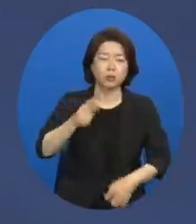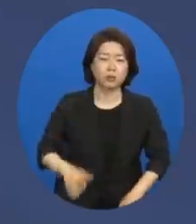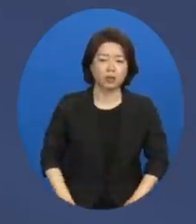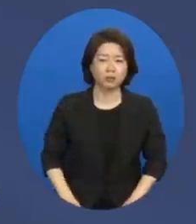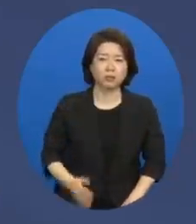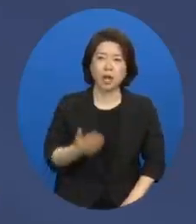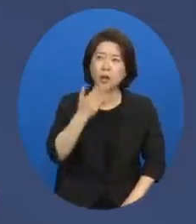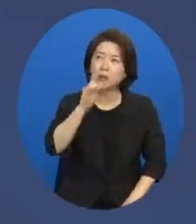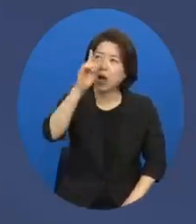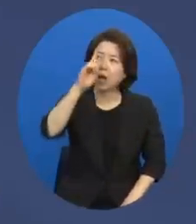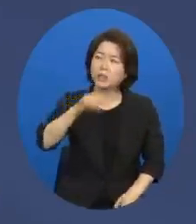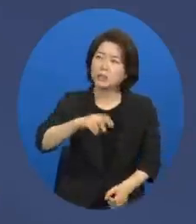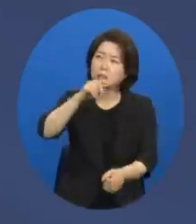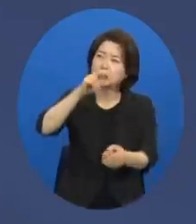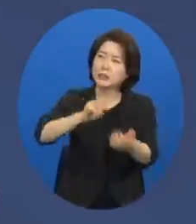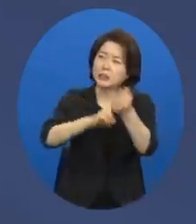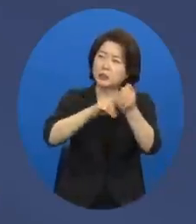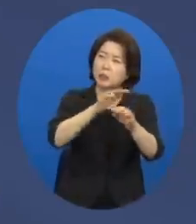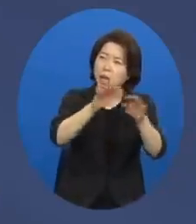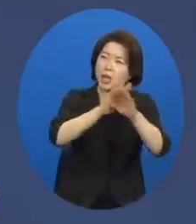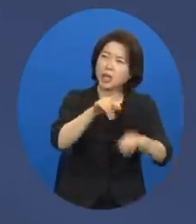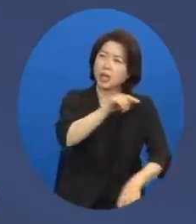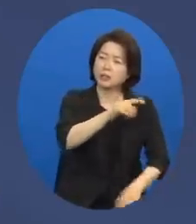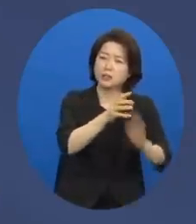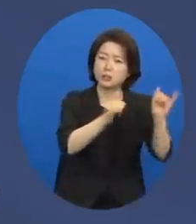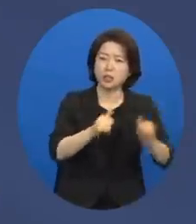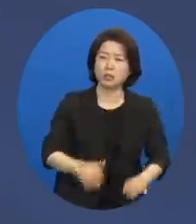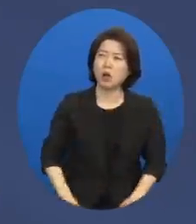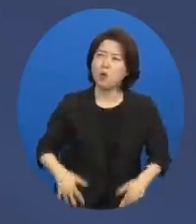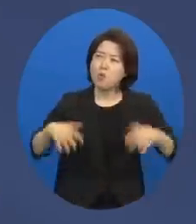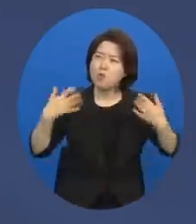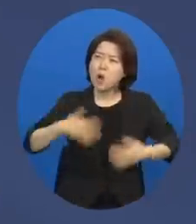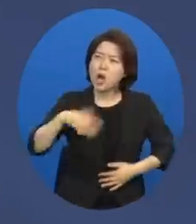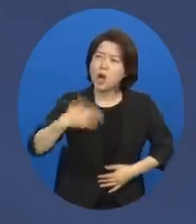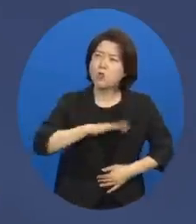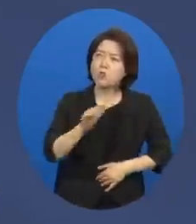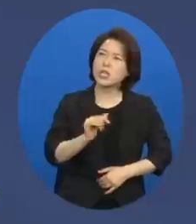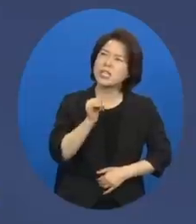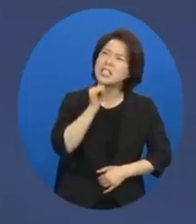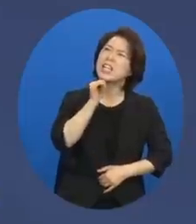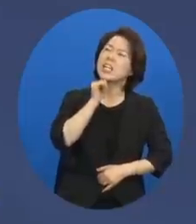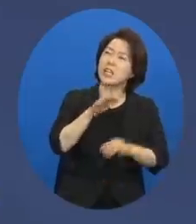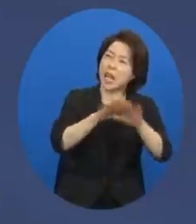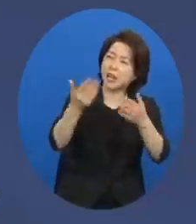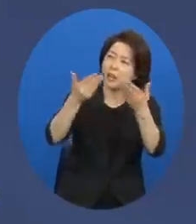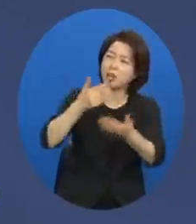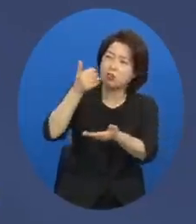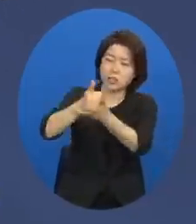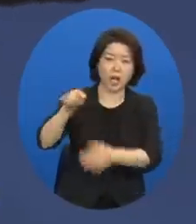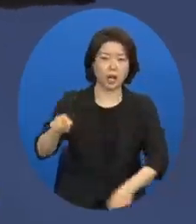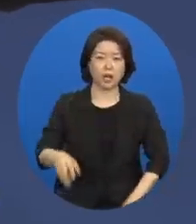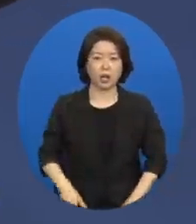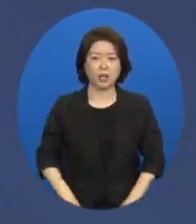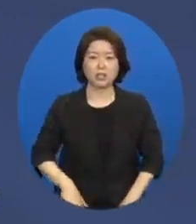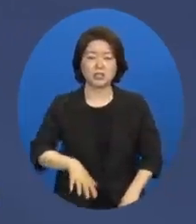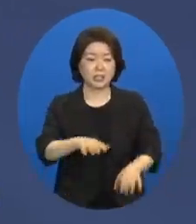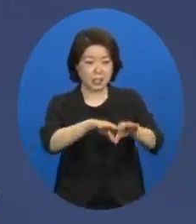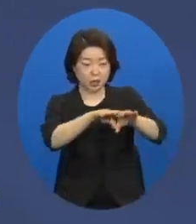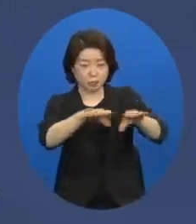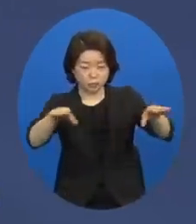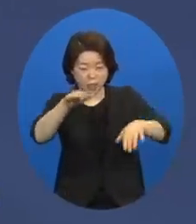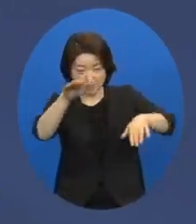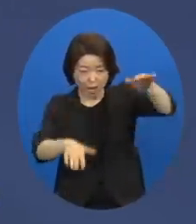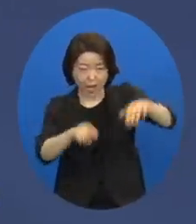떡을 기적으로 해결한 그들은 와 우리를 가난에서 해방해 줄 자, 와 이런 불평등과